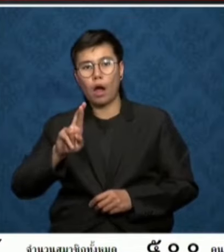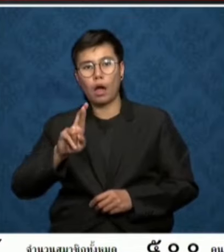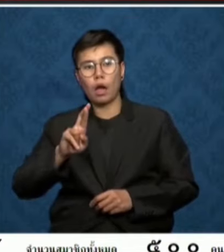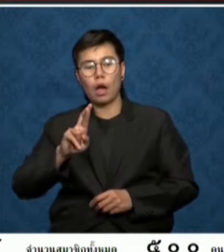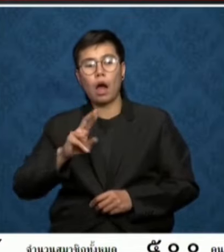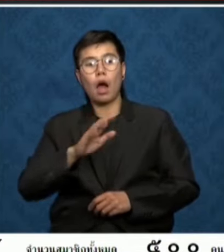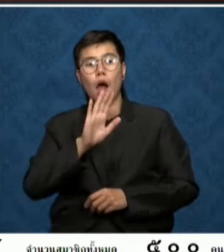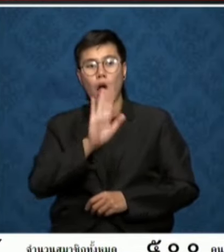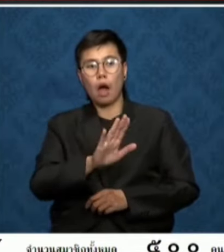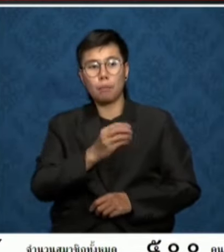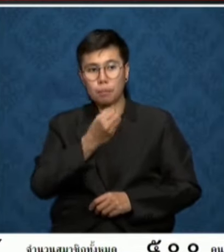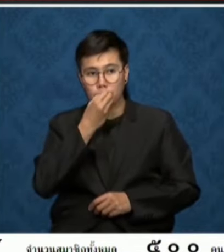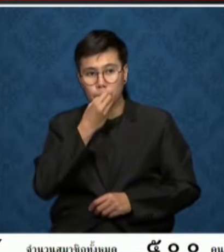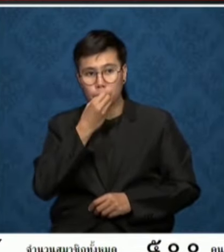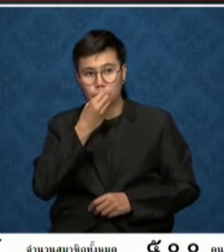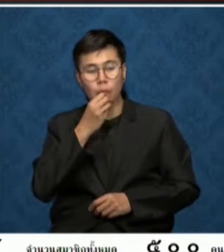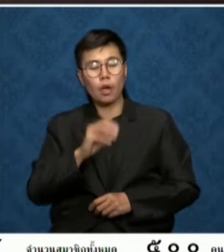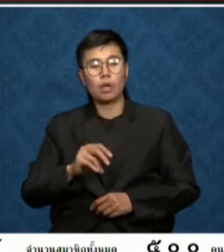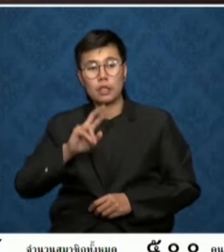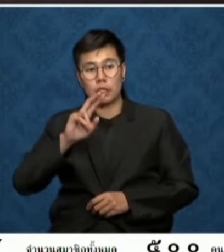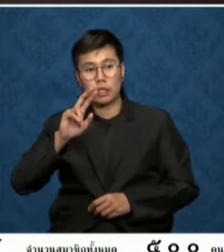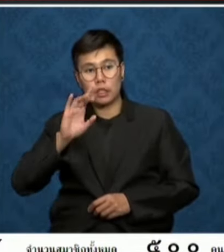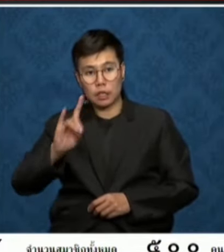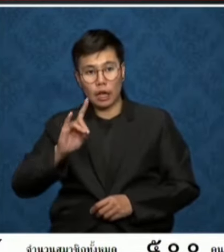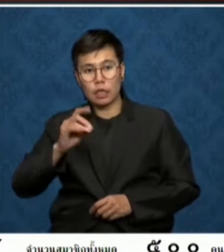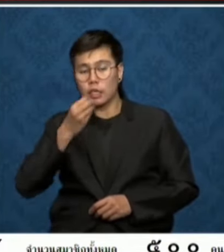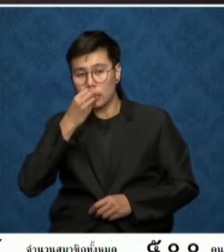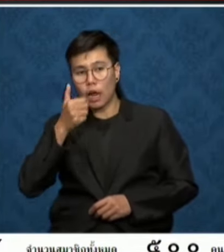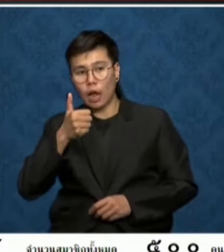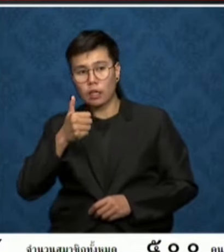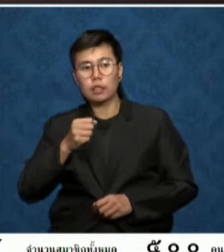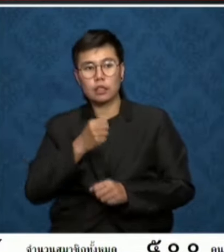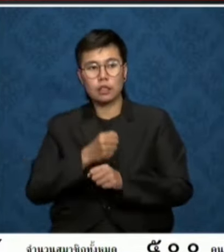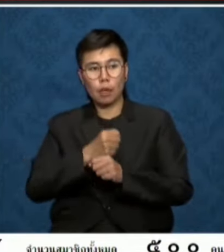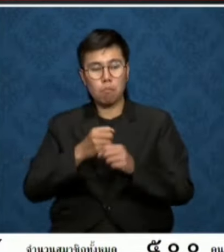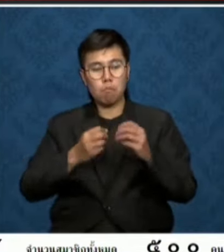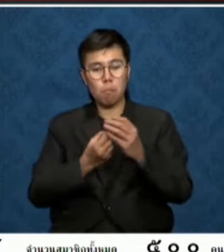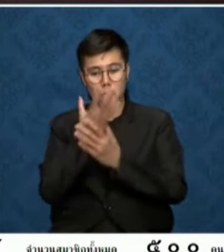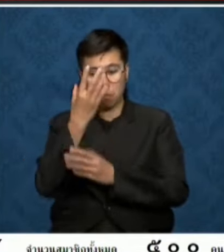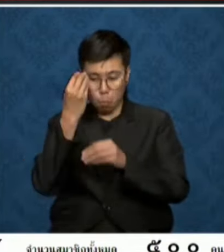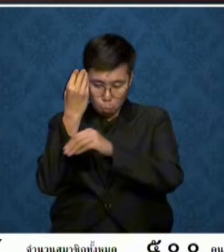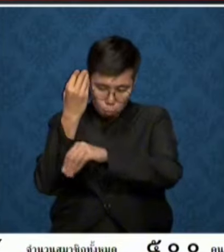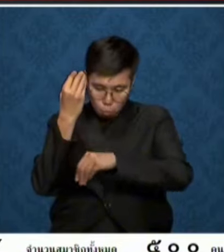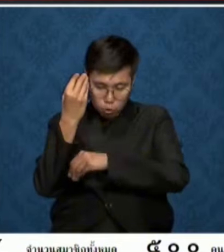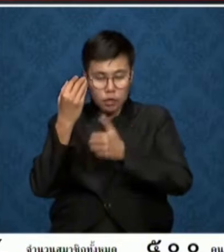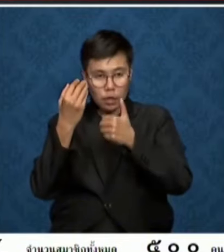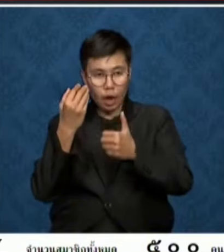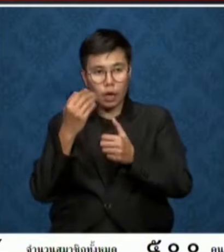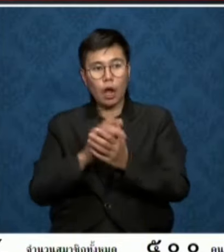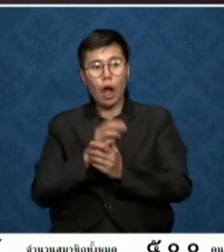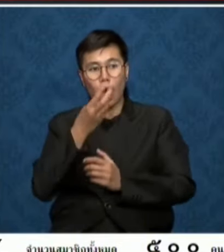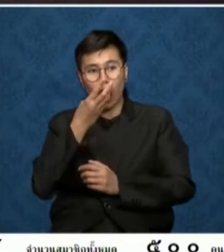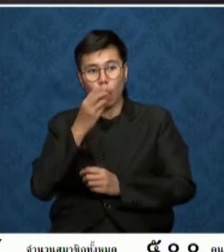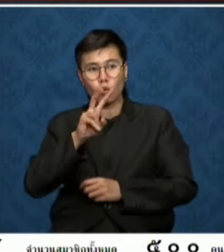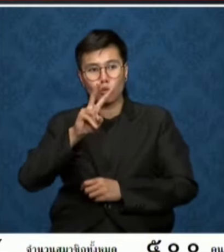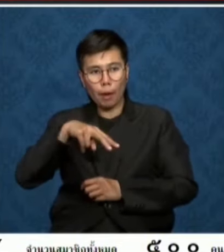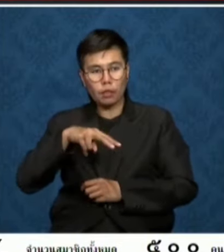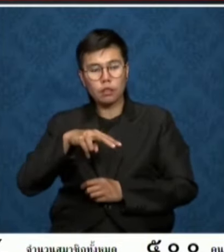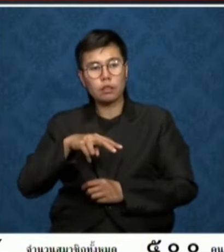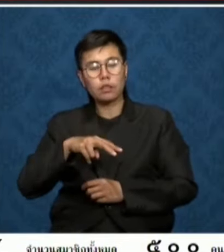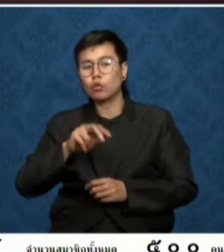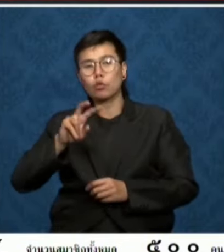ห้ามคนบริโภคให้บริโภคเฉพาะสัตว์หรือไปทำปุ๋ยทำเอทานอลเท่านั้นก็เลยทำให้ข้าวเนี่ยจากกระสอบละ 1,000-2,000 มาขายเหลือกระสอบ